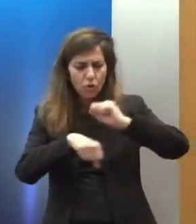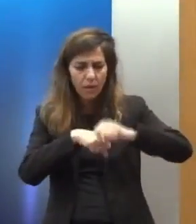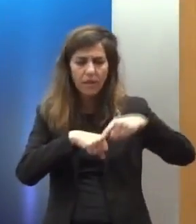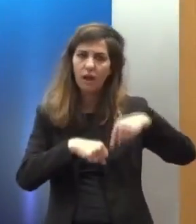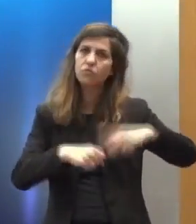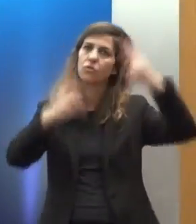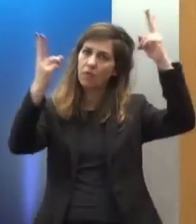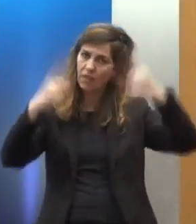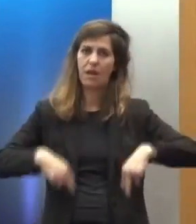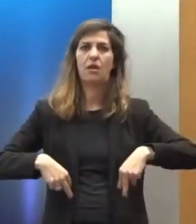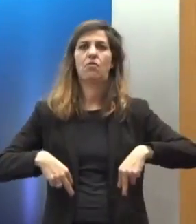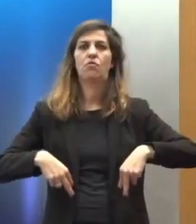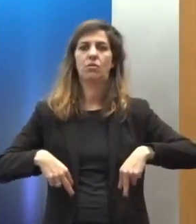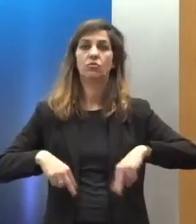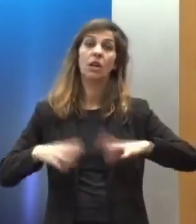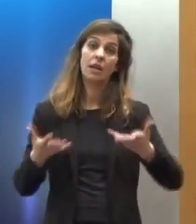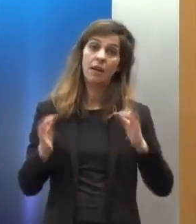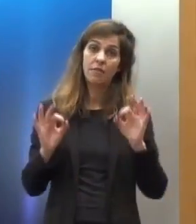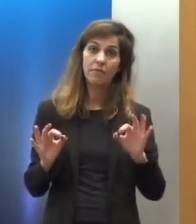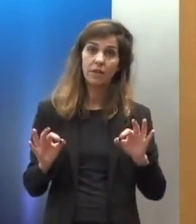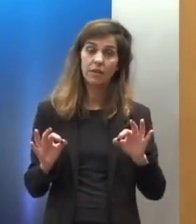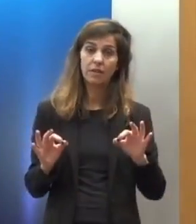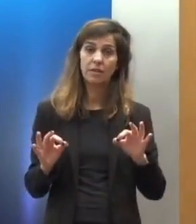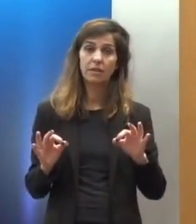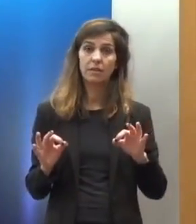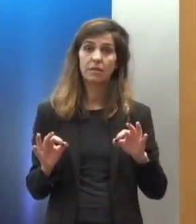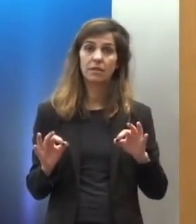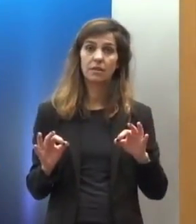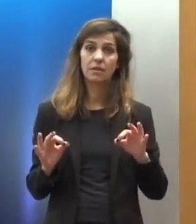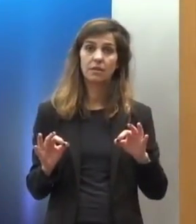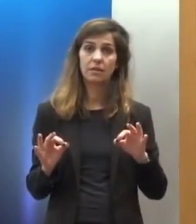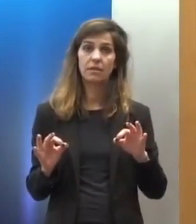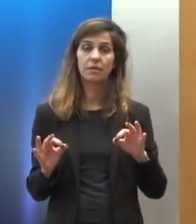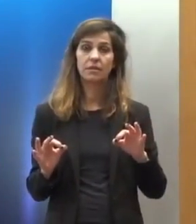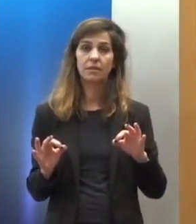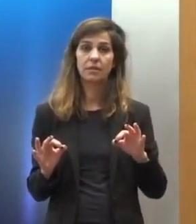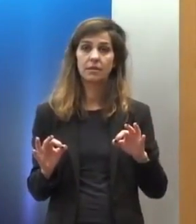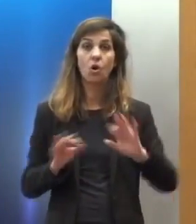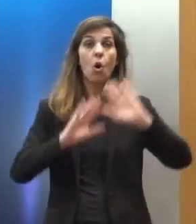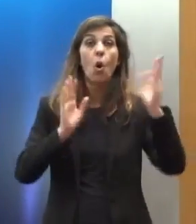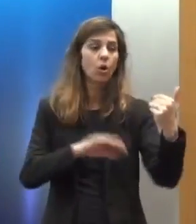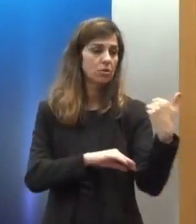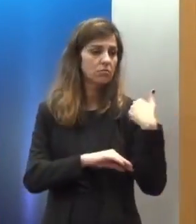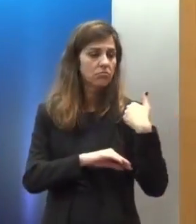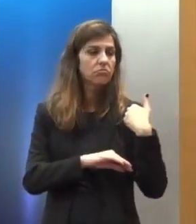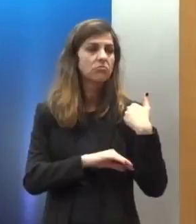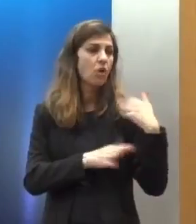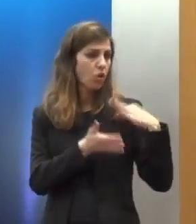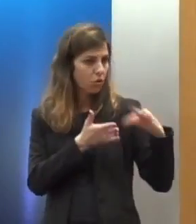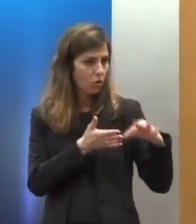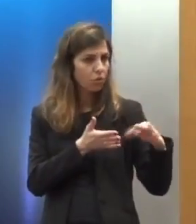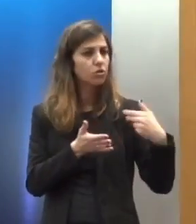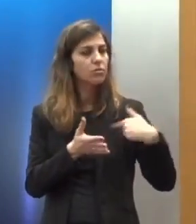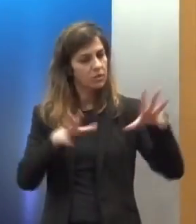ανθρωπίνων δικαιωμάτων και βέβαια αποδοχή των συστάσεων εκείνων που θα μας βοηθήσουν